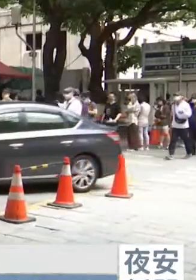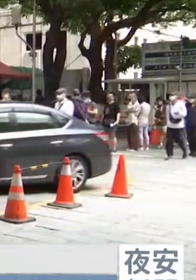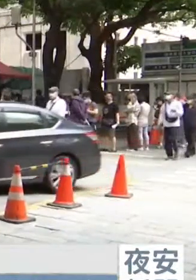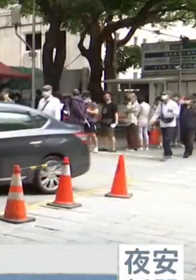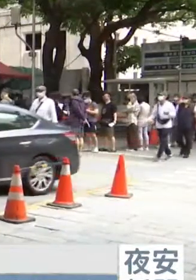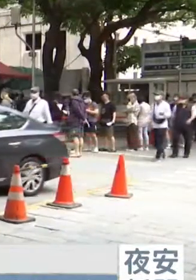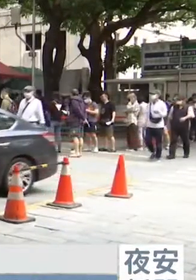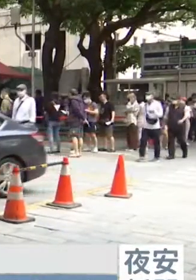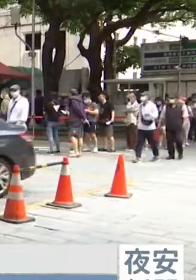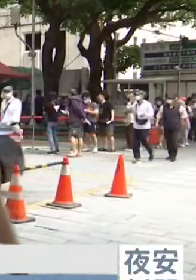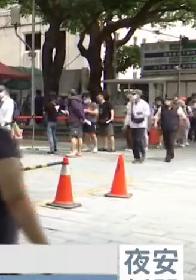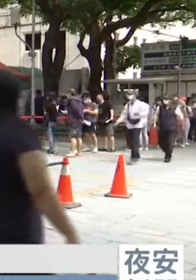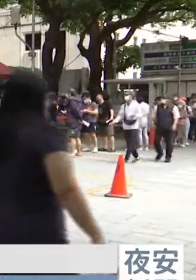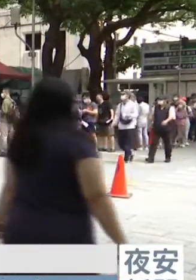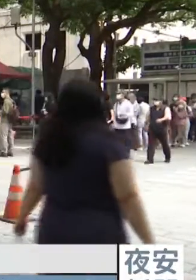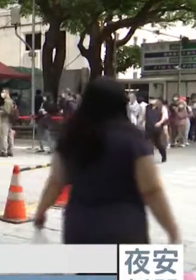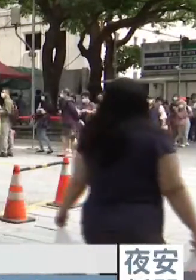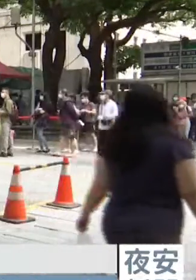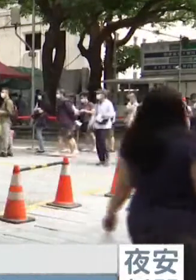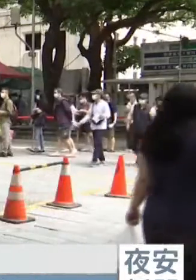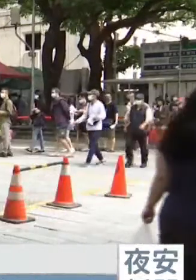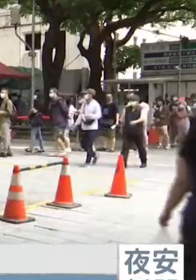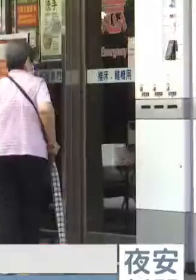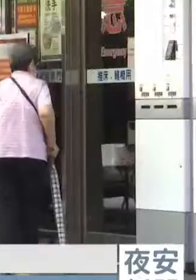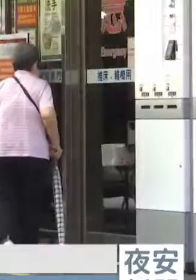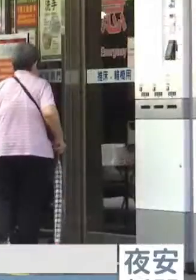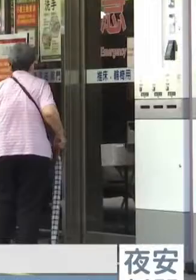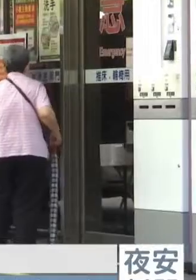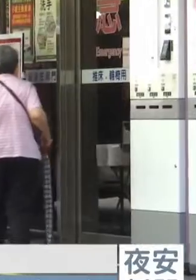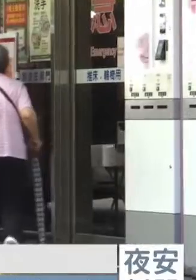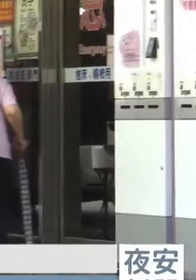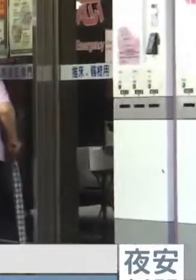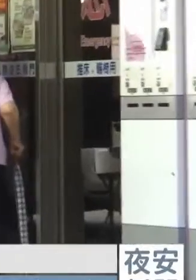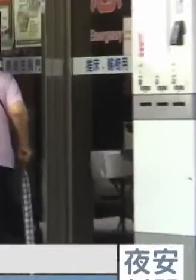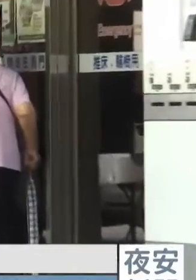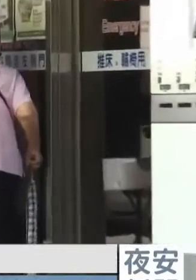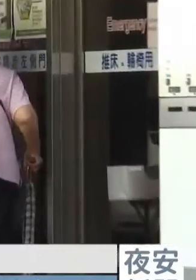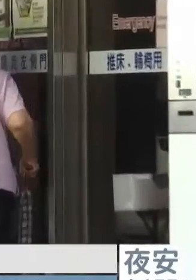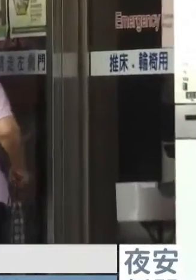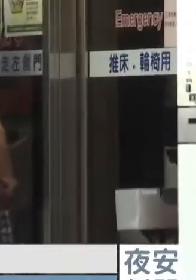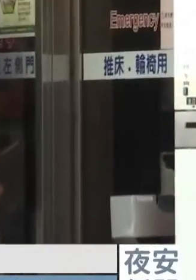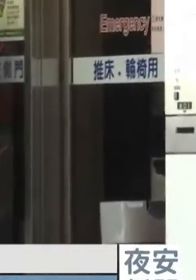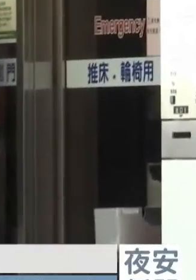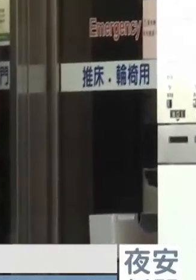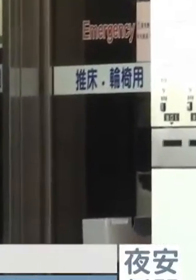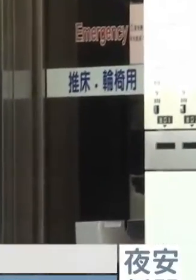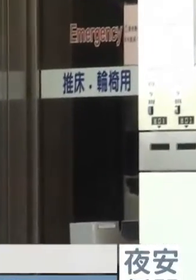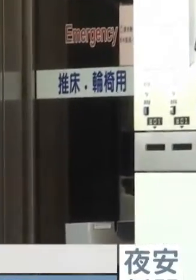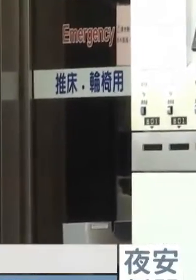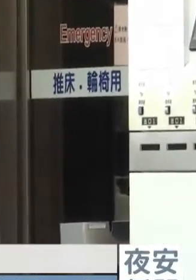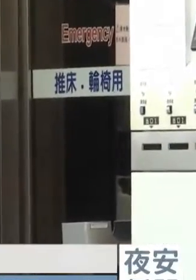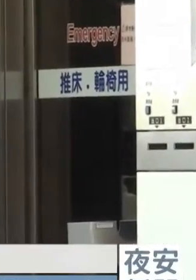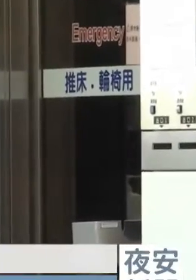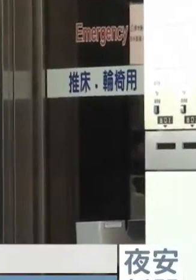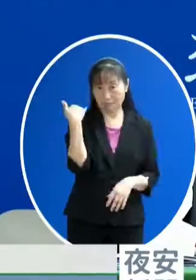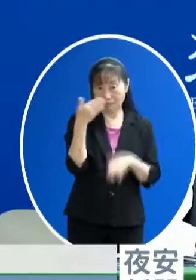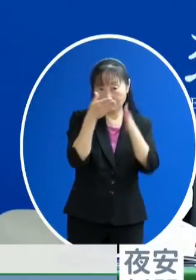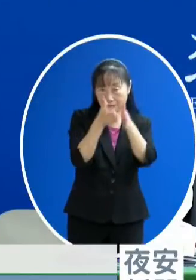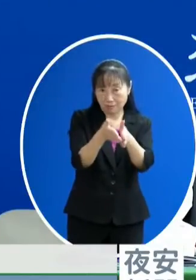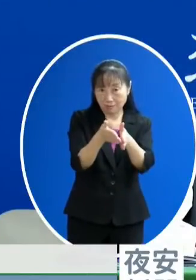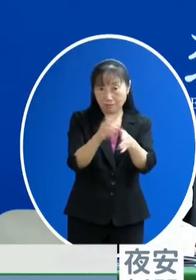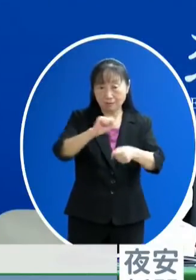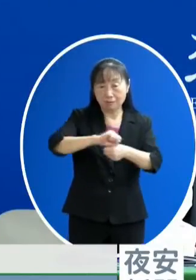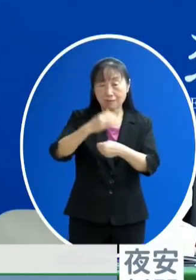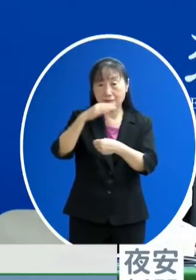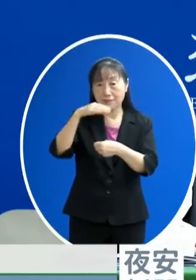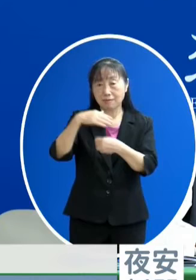还有医院探病规则，12月10号开始，全国医院所有病房单位都开放有条件探病。 针对像加护